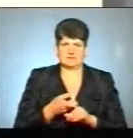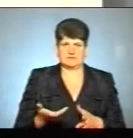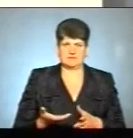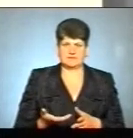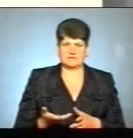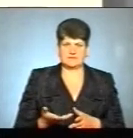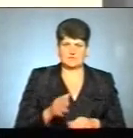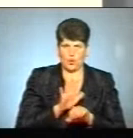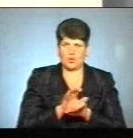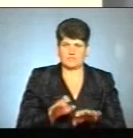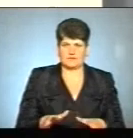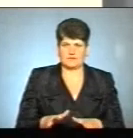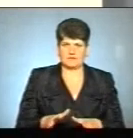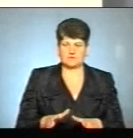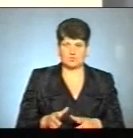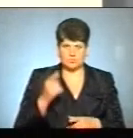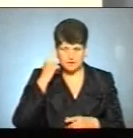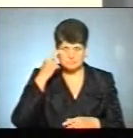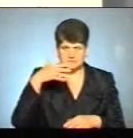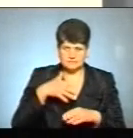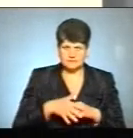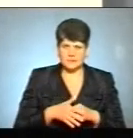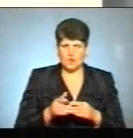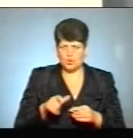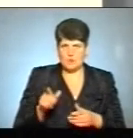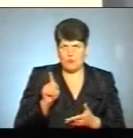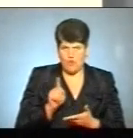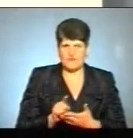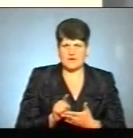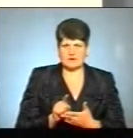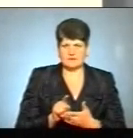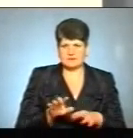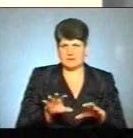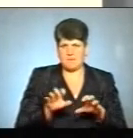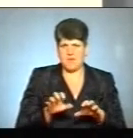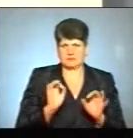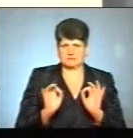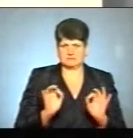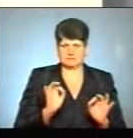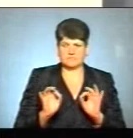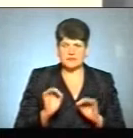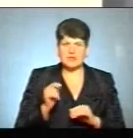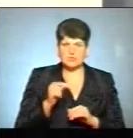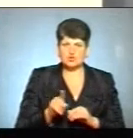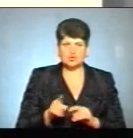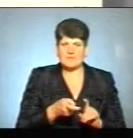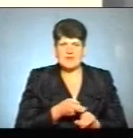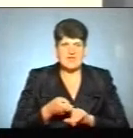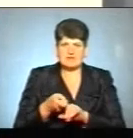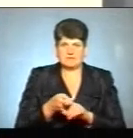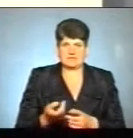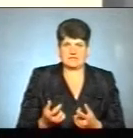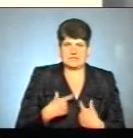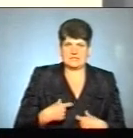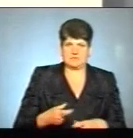Тому, керуючись здоровим глуздом, я думаю, що люди повинні би сприйняти ці методи для того, щоб не інфікувати